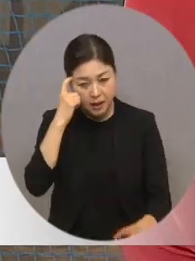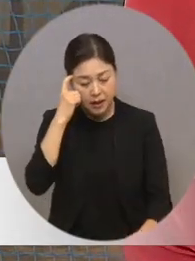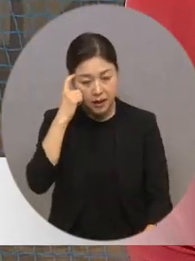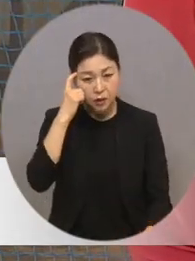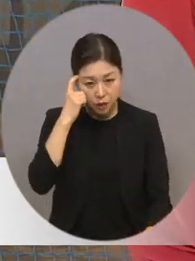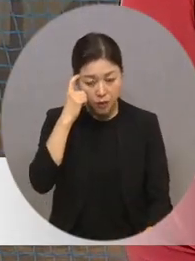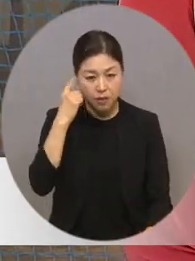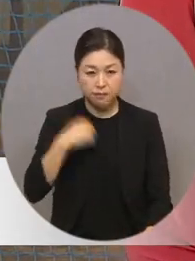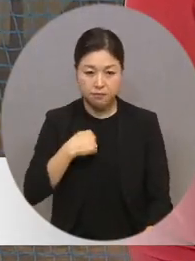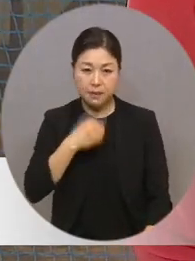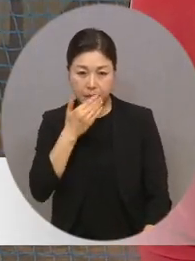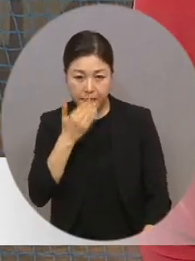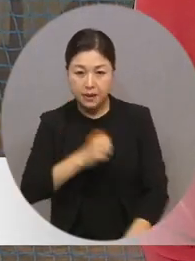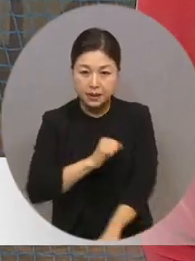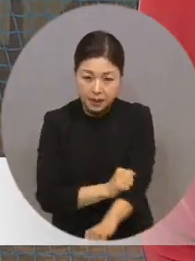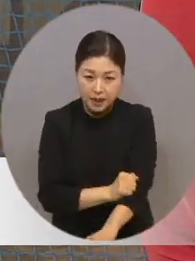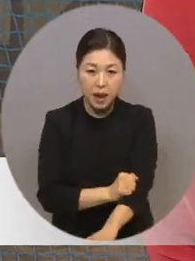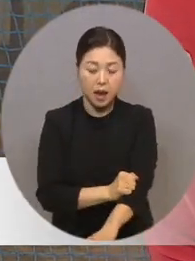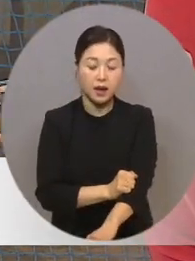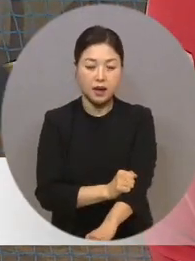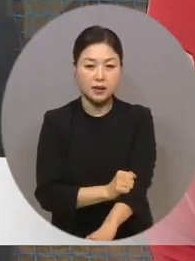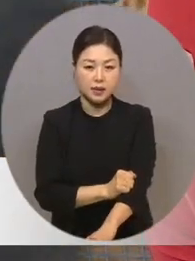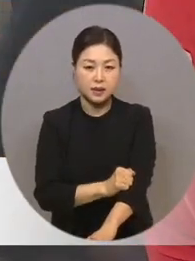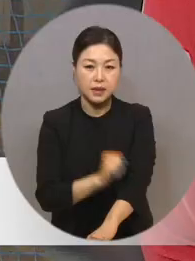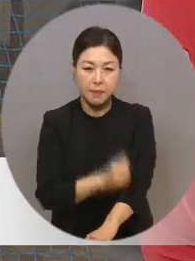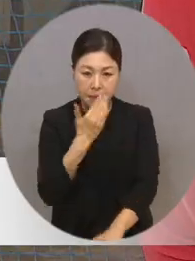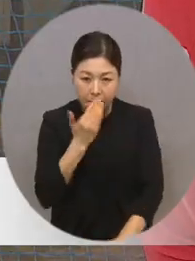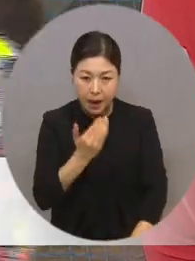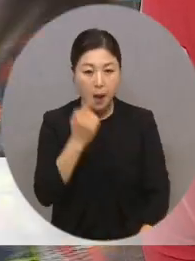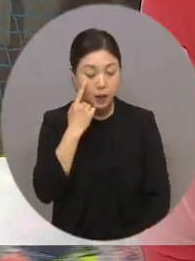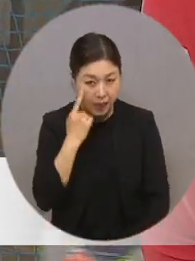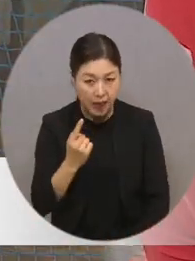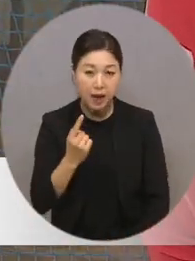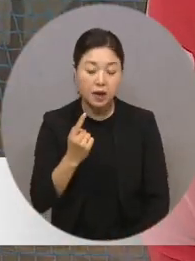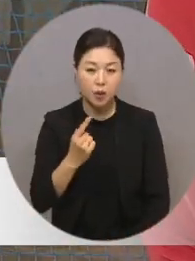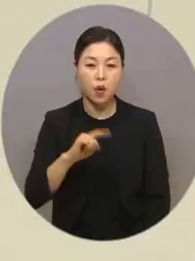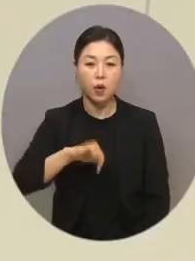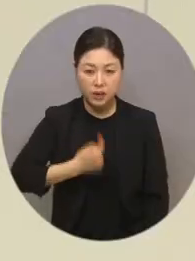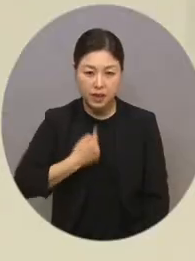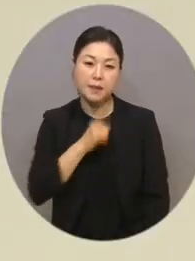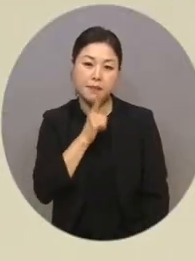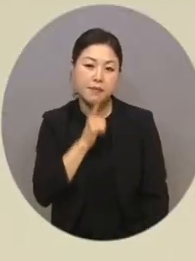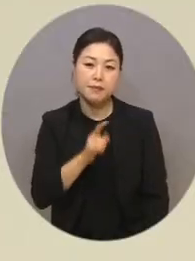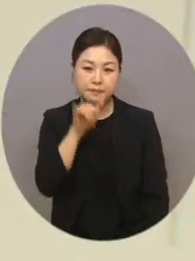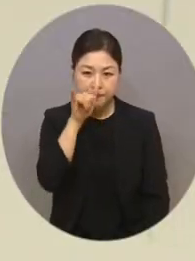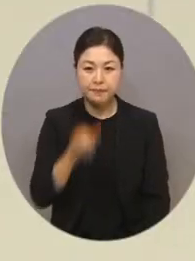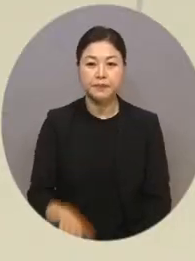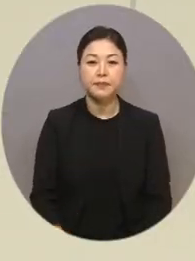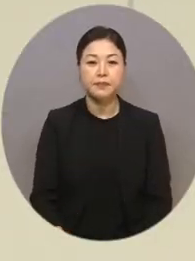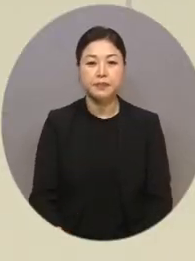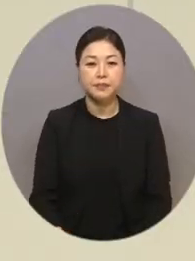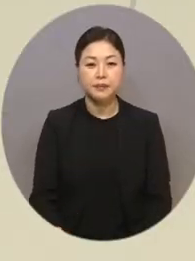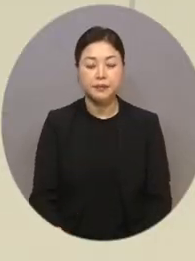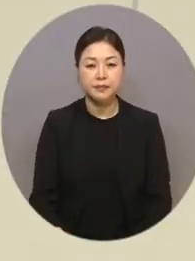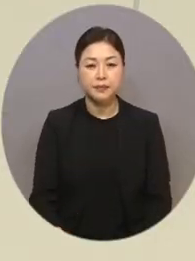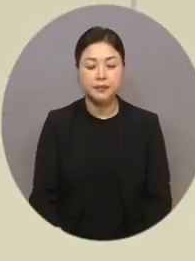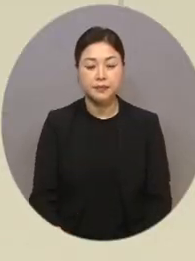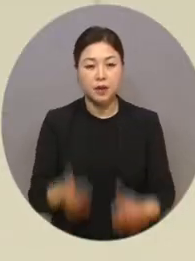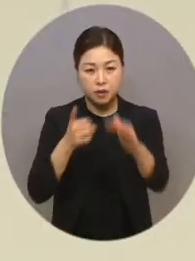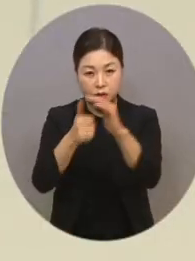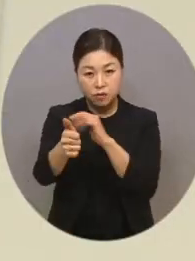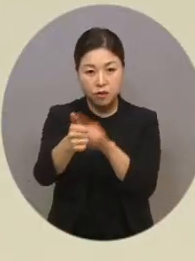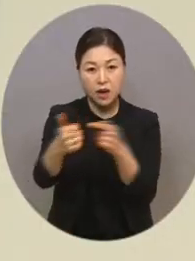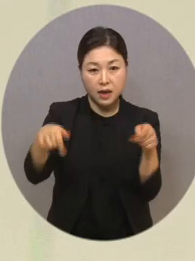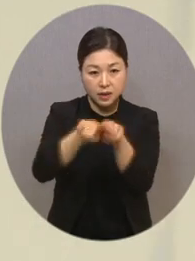잘할 수 있어 아니면 잘해보자 약간 그런 식으로 혼잣말을 하는 것 같아요. 선수와 함께 경기를